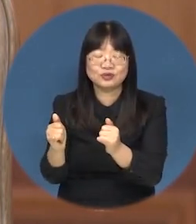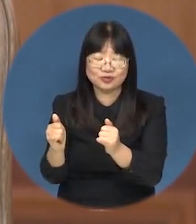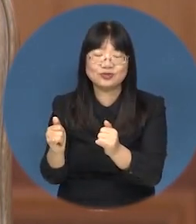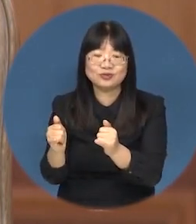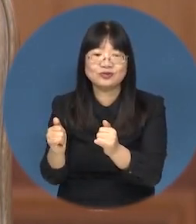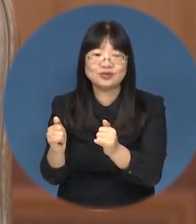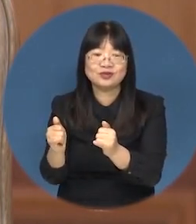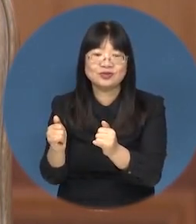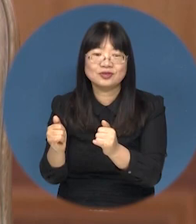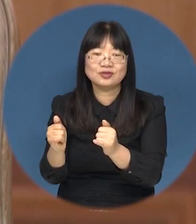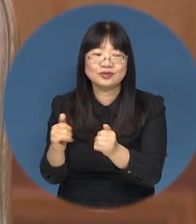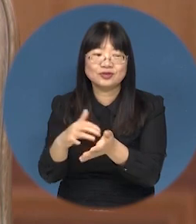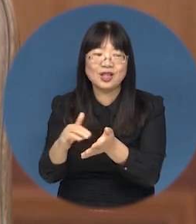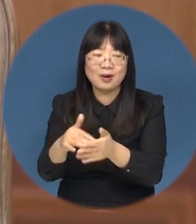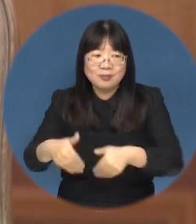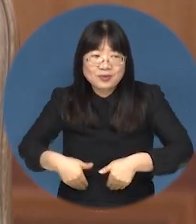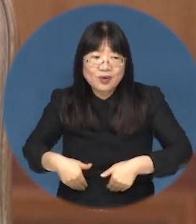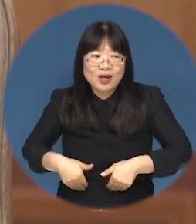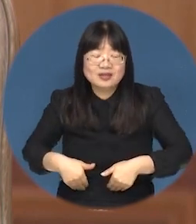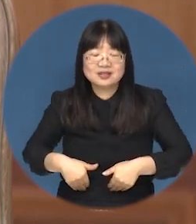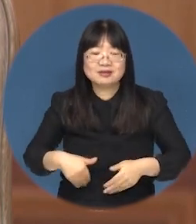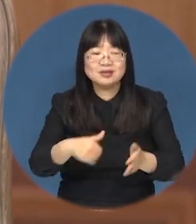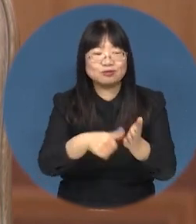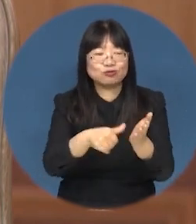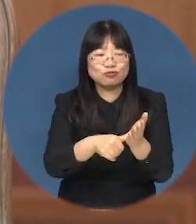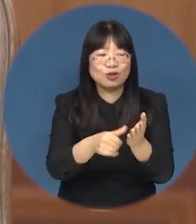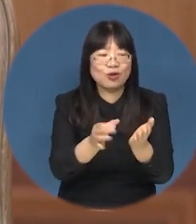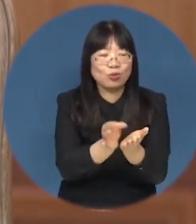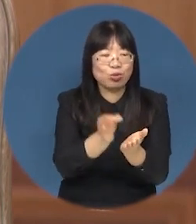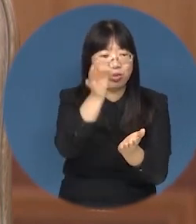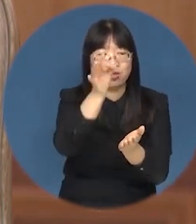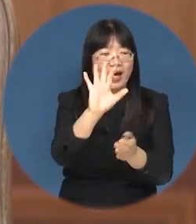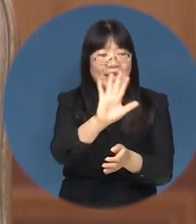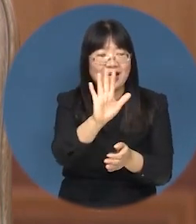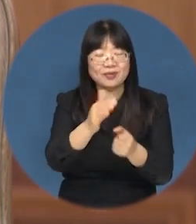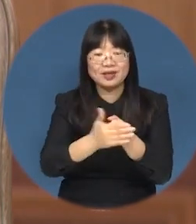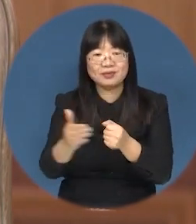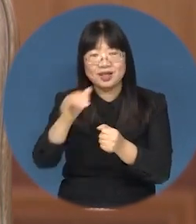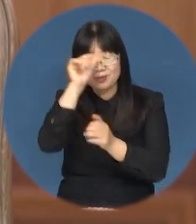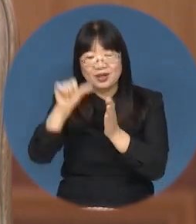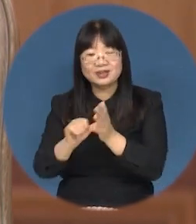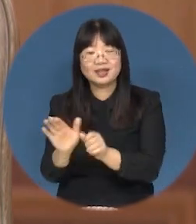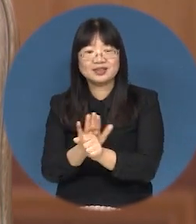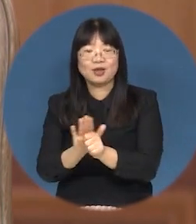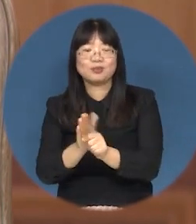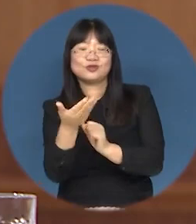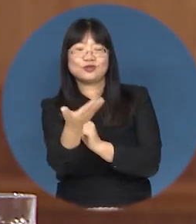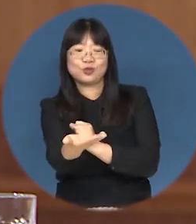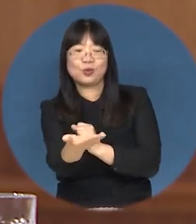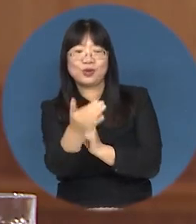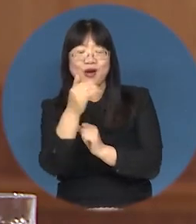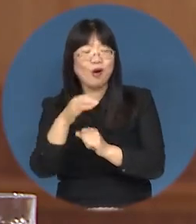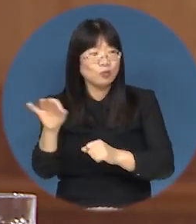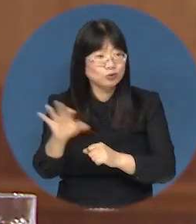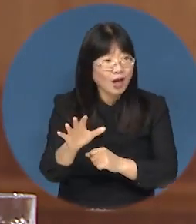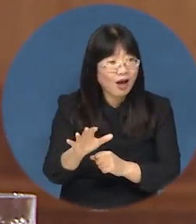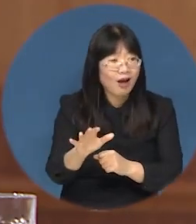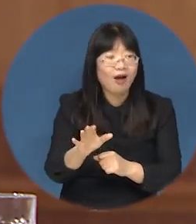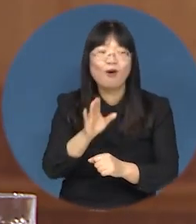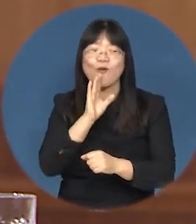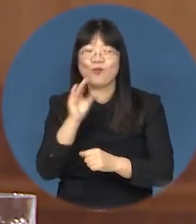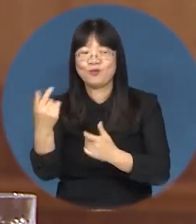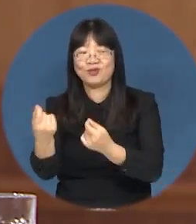크게 들어간 부분은 아니기 때문에. 그렇죠. 그래서 그걸 또 저희가 서비스로 평생 서비스 다 해가지고 해드려봤더니. 무상으로?